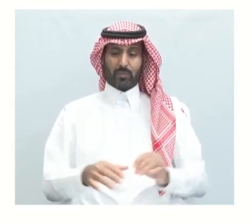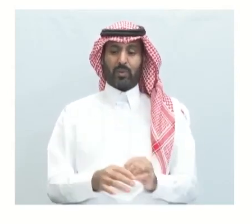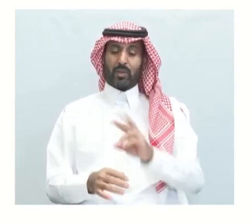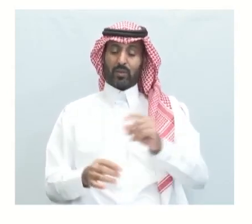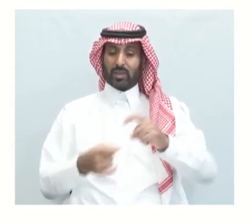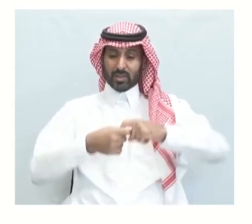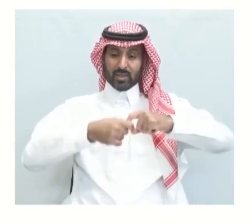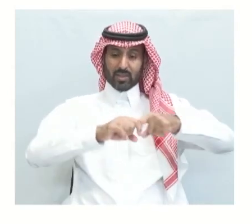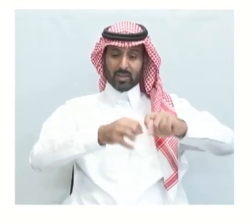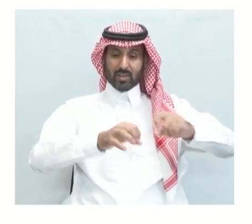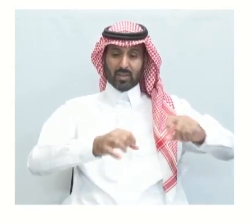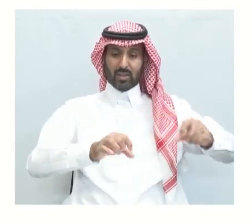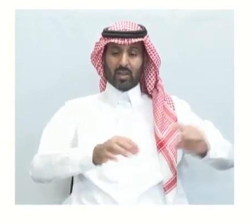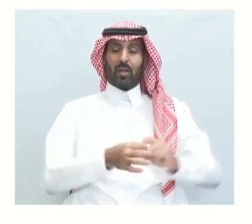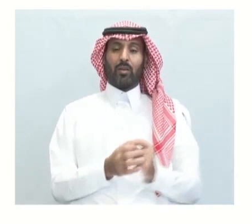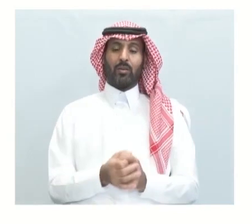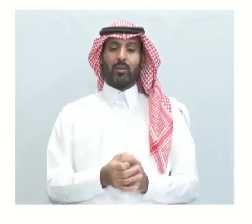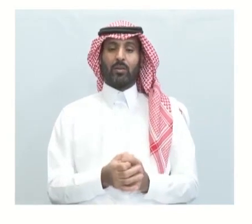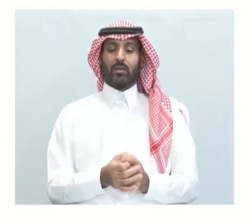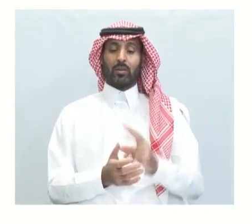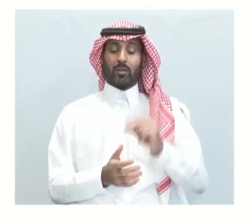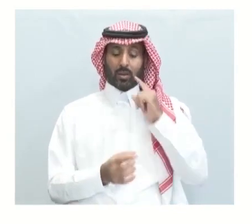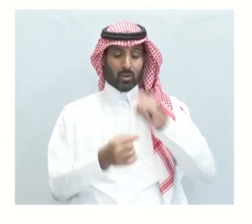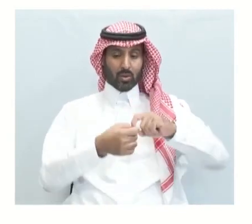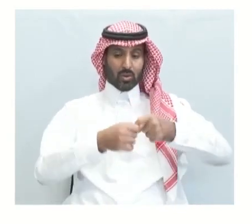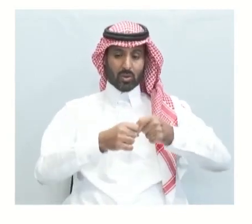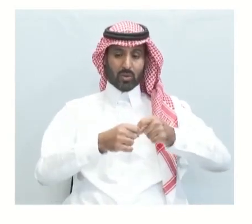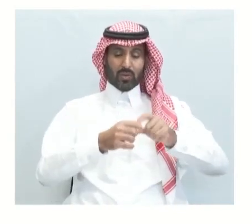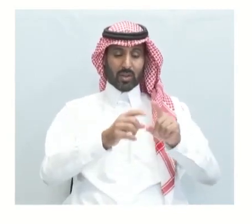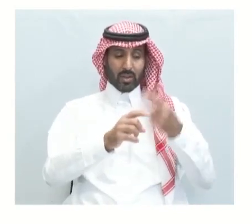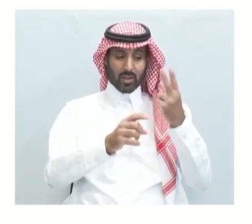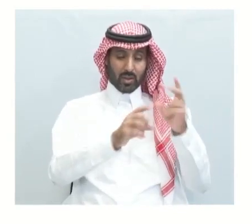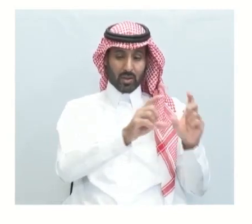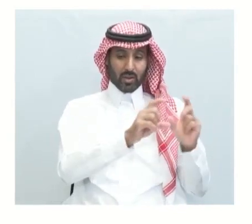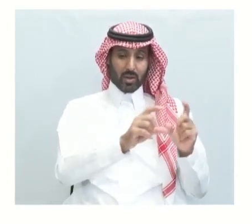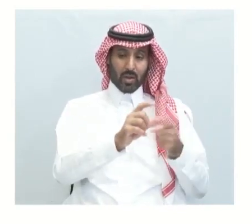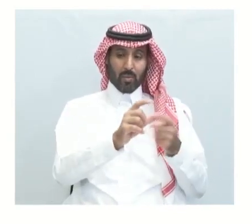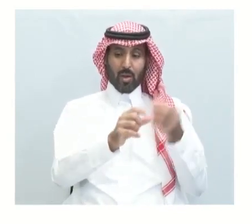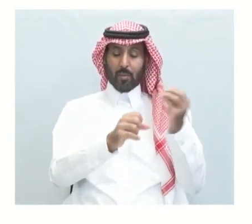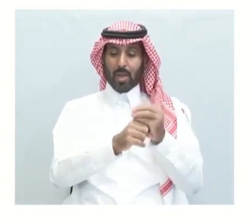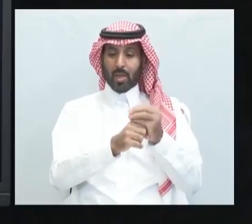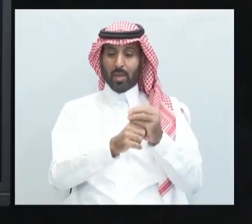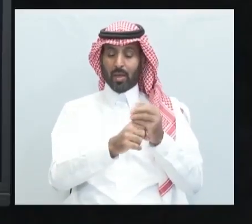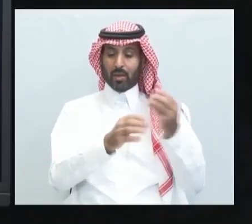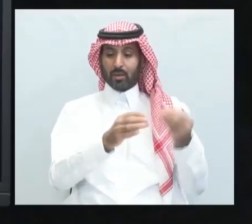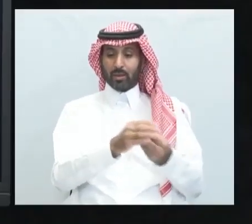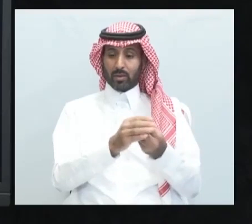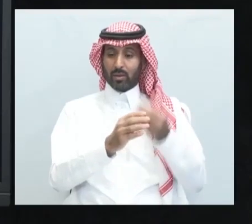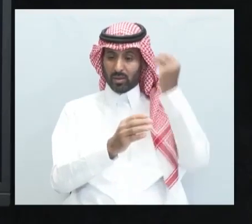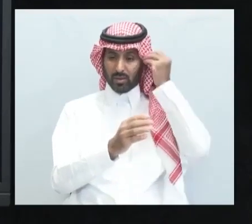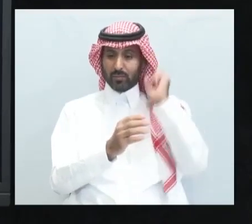سلسله من العقد تحتوي كل عقده على حقلين حقل البيانات وتخزن به